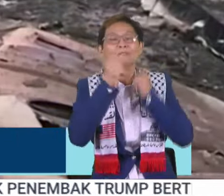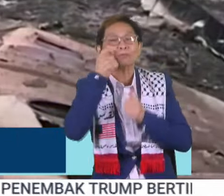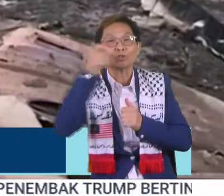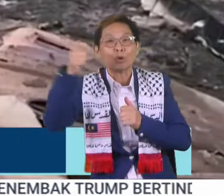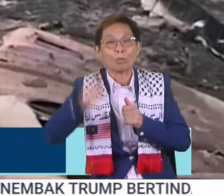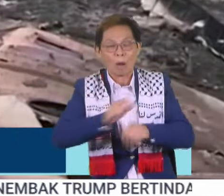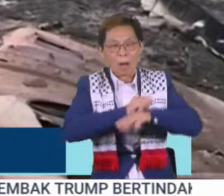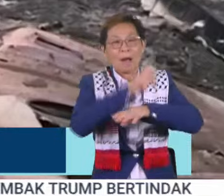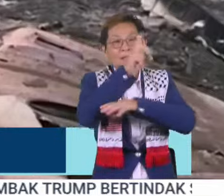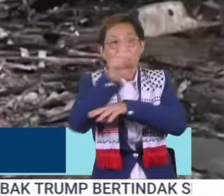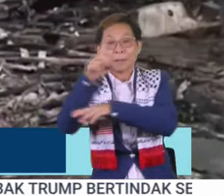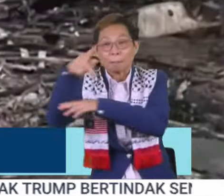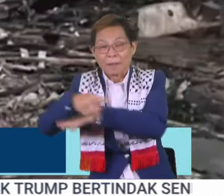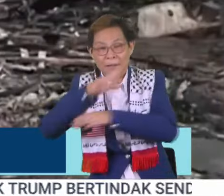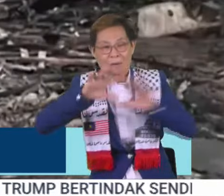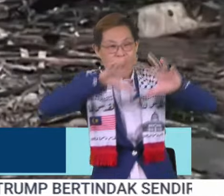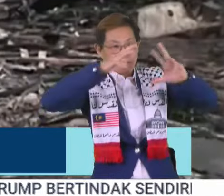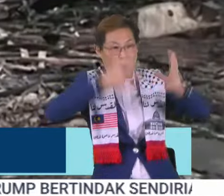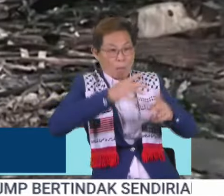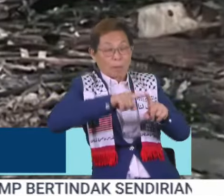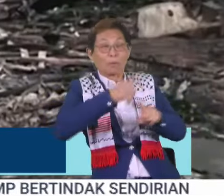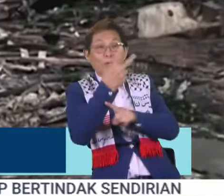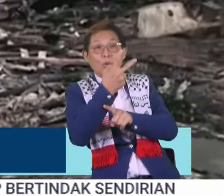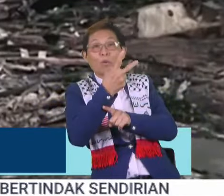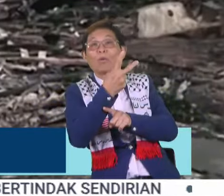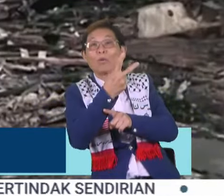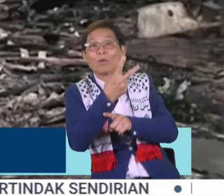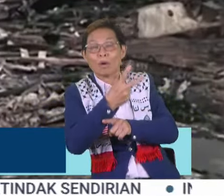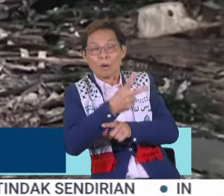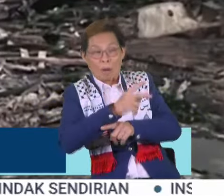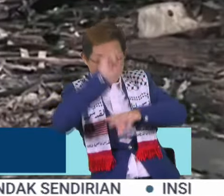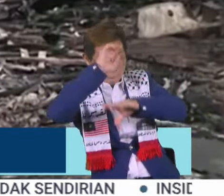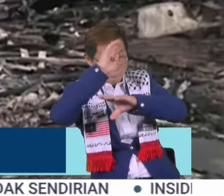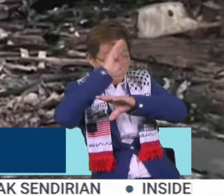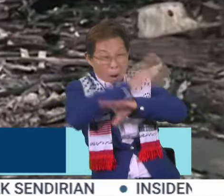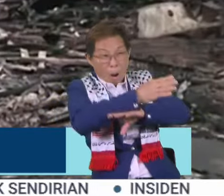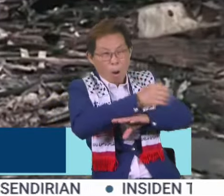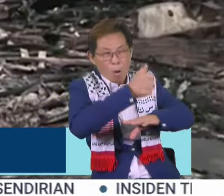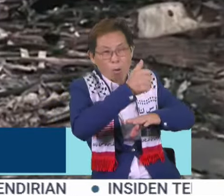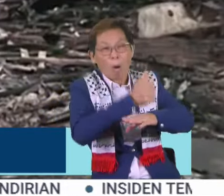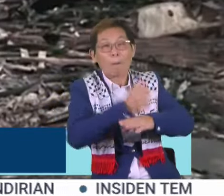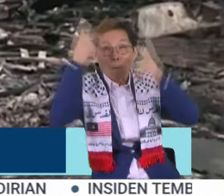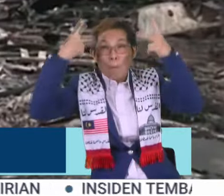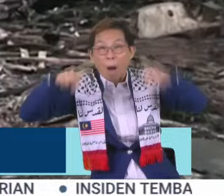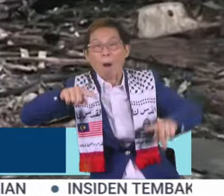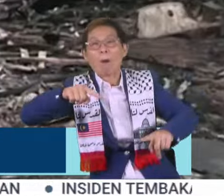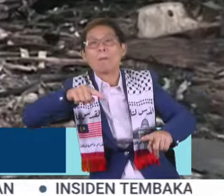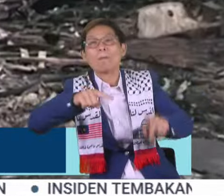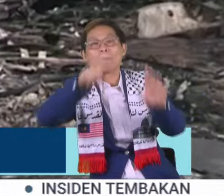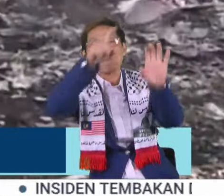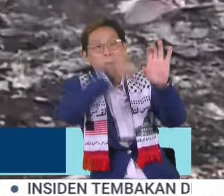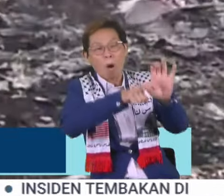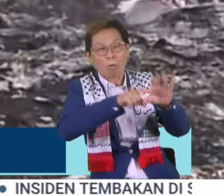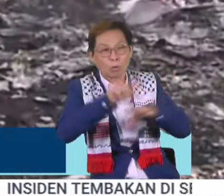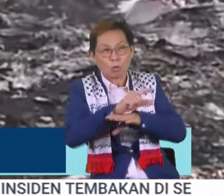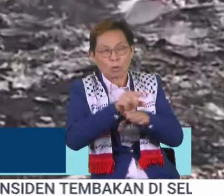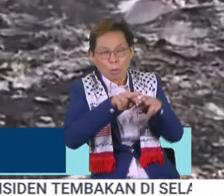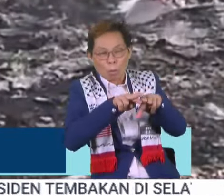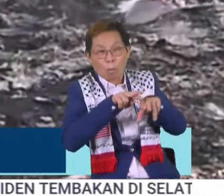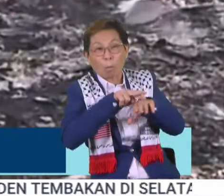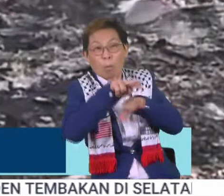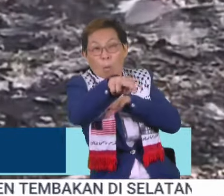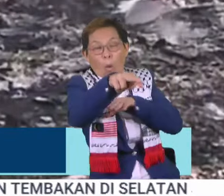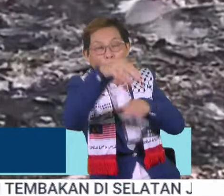rakyat antarabangsa pada Februari tahun lalu mengetengahkan dakwaan kukuh menunjukkan Presiden Rusia meluluskan penggunaan misil di Ukraine pada